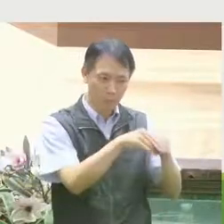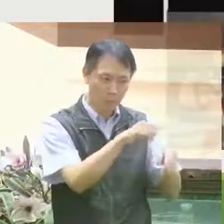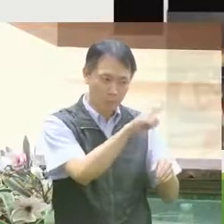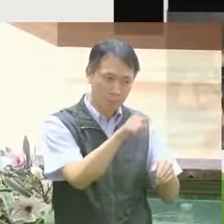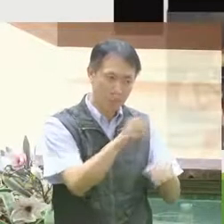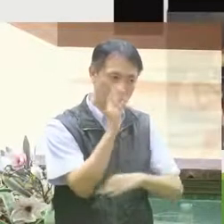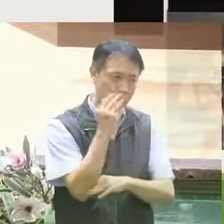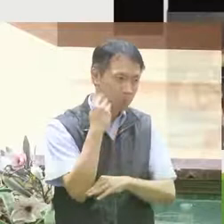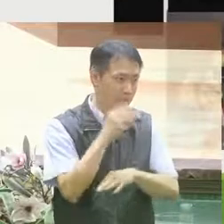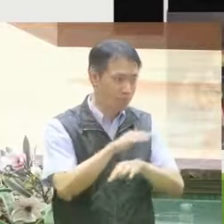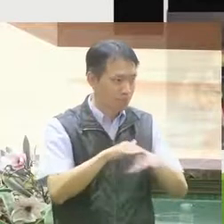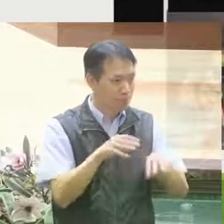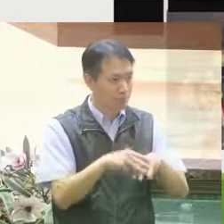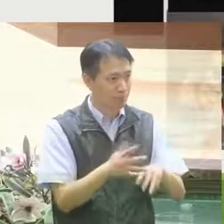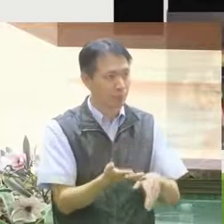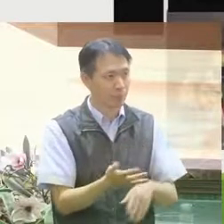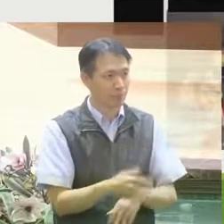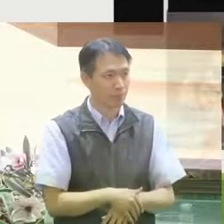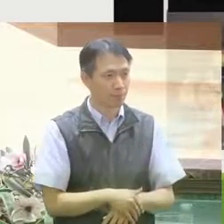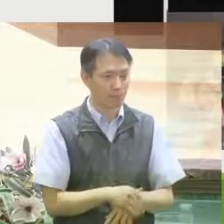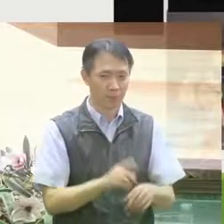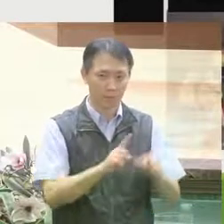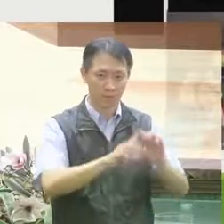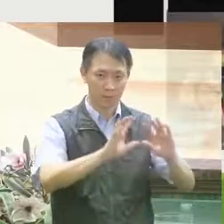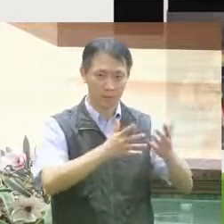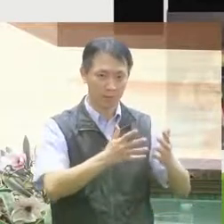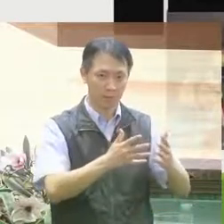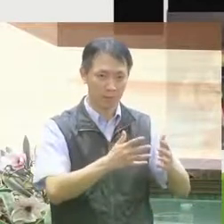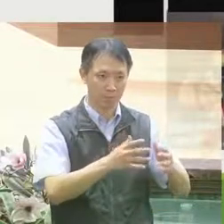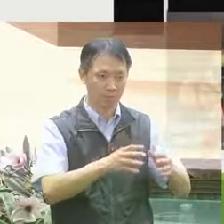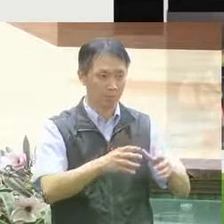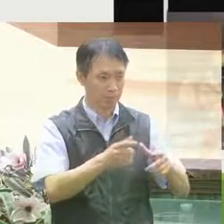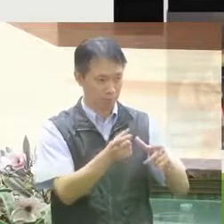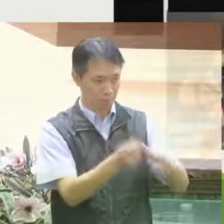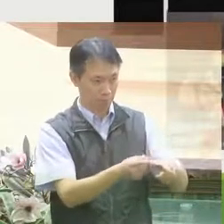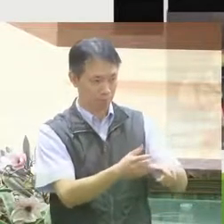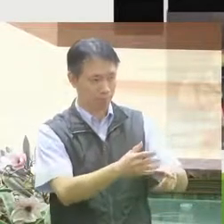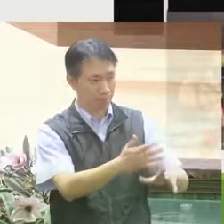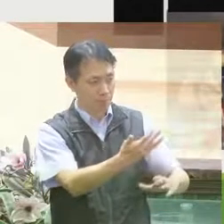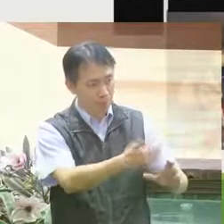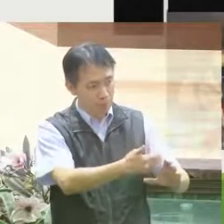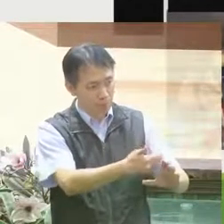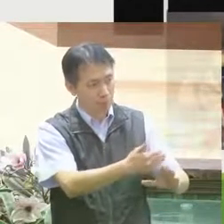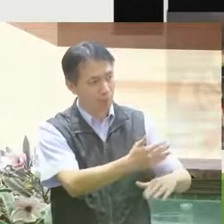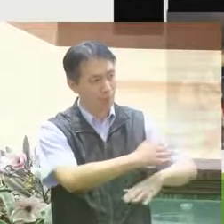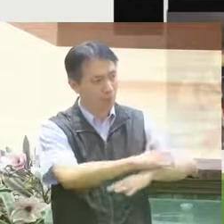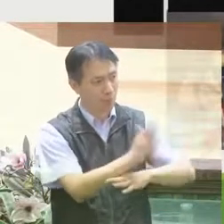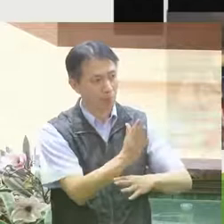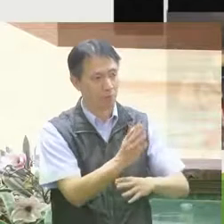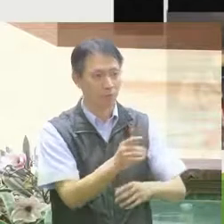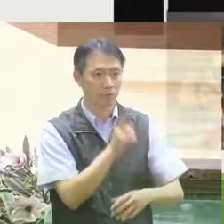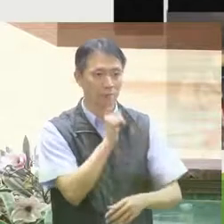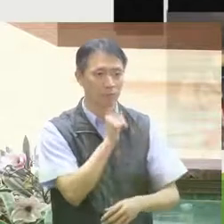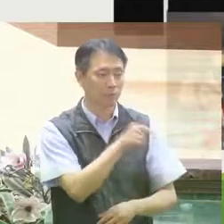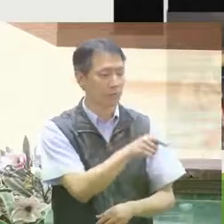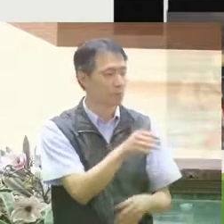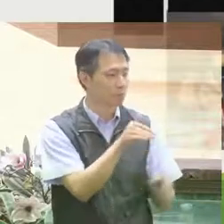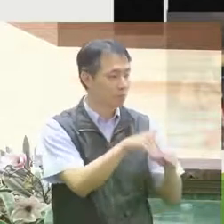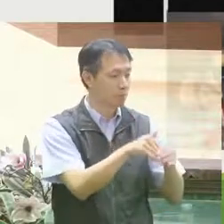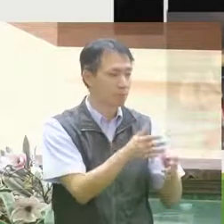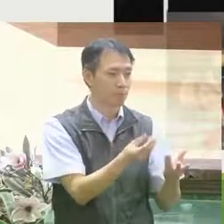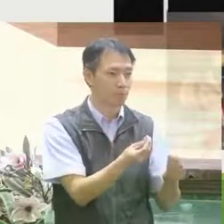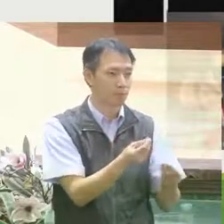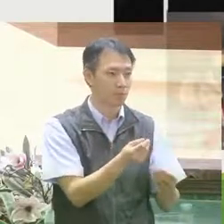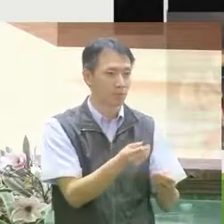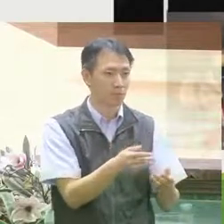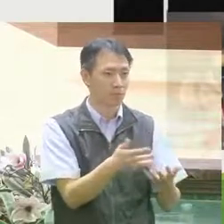呢？中国这次没有公开在媒体要摸跨民间投票，但是在澳门